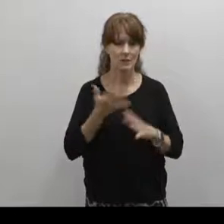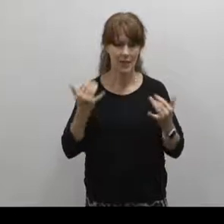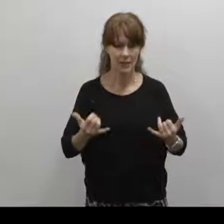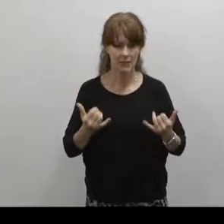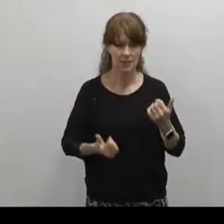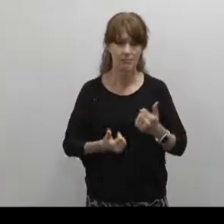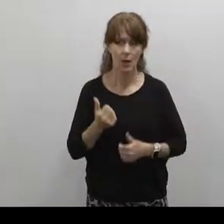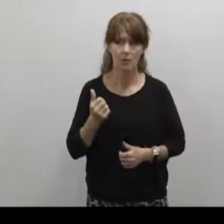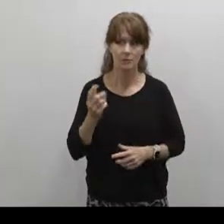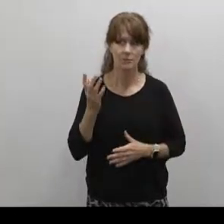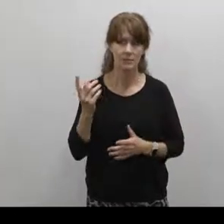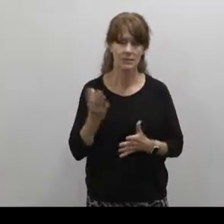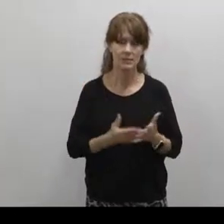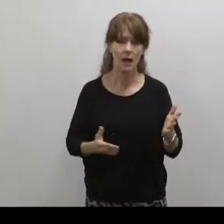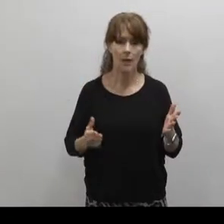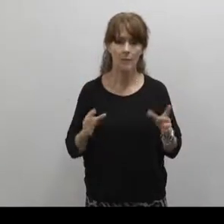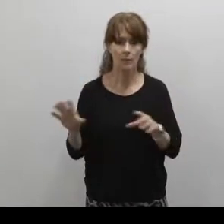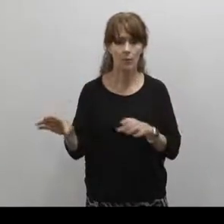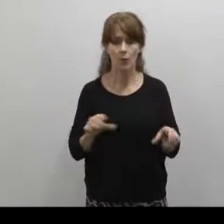dương